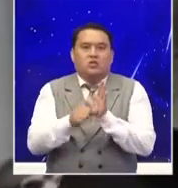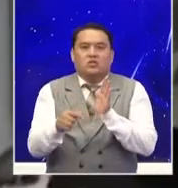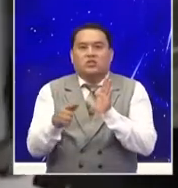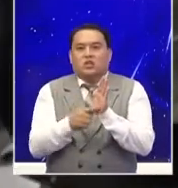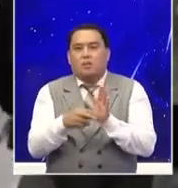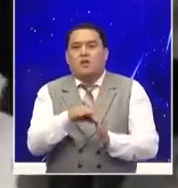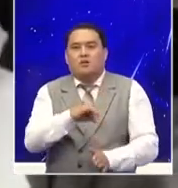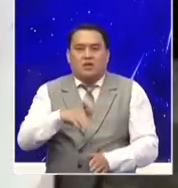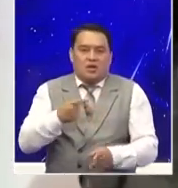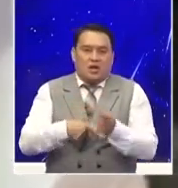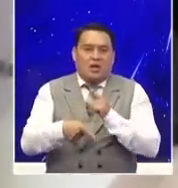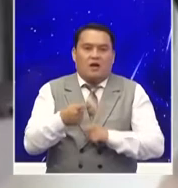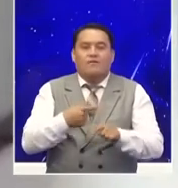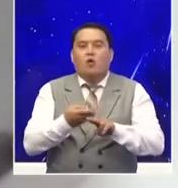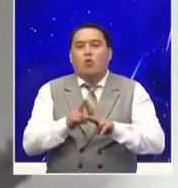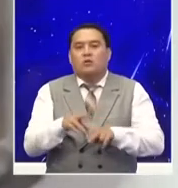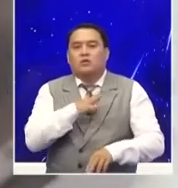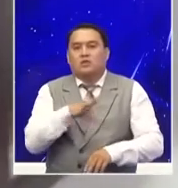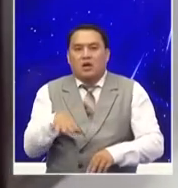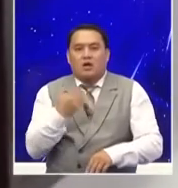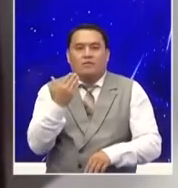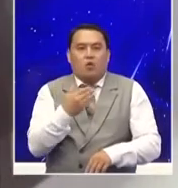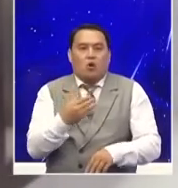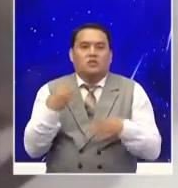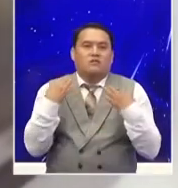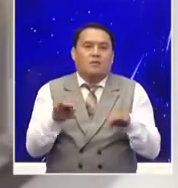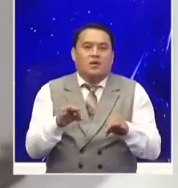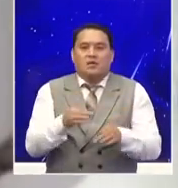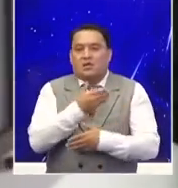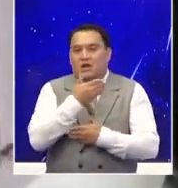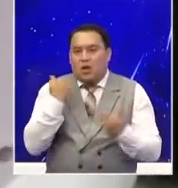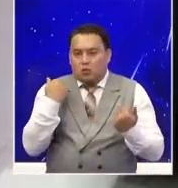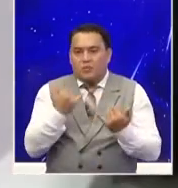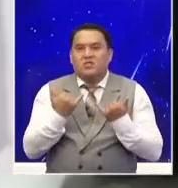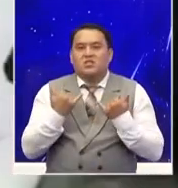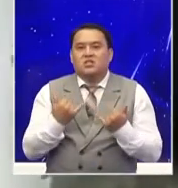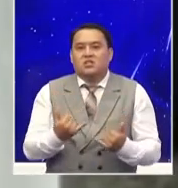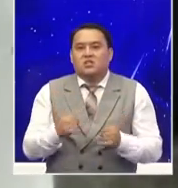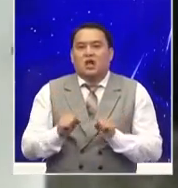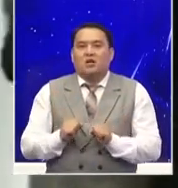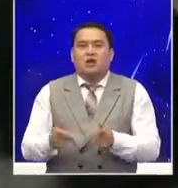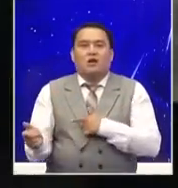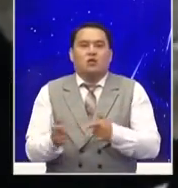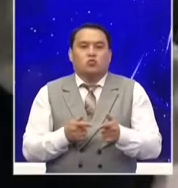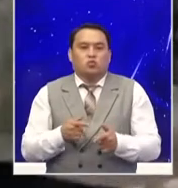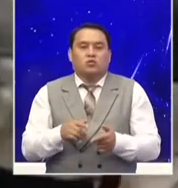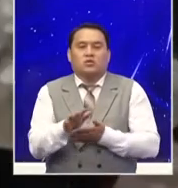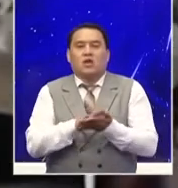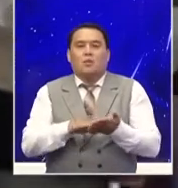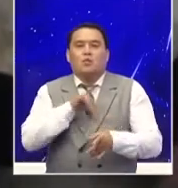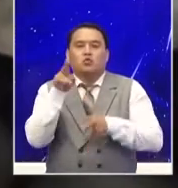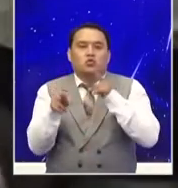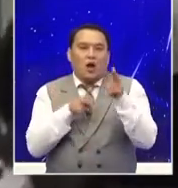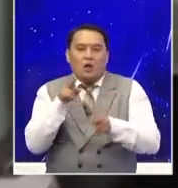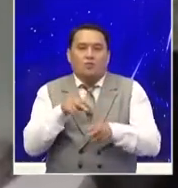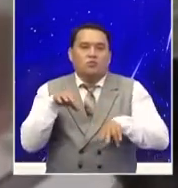67 миллионов тенге. Соответственно, оснований для его досрочного освобождения не имелось. Сейчас защитник готовит апелляционную жалобу